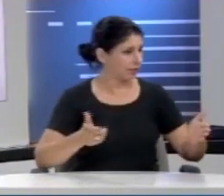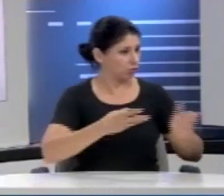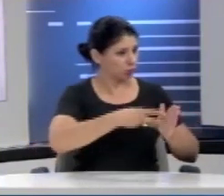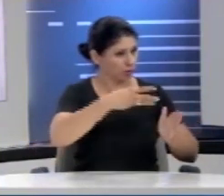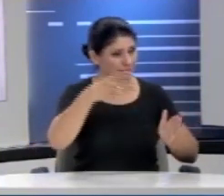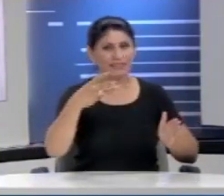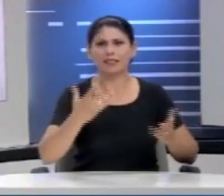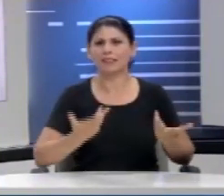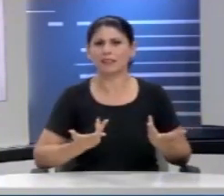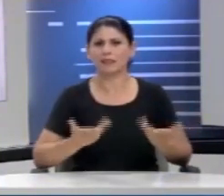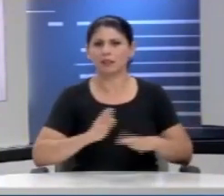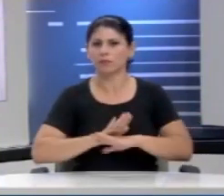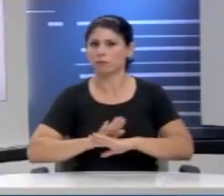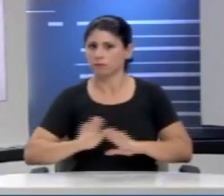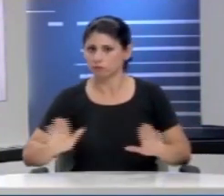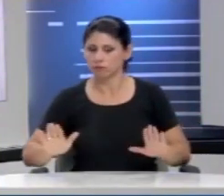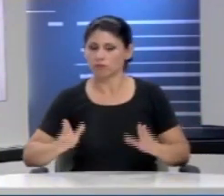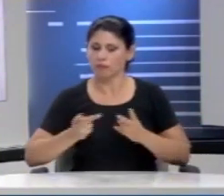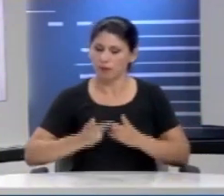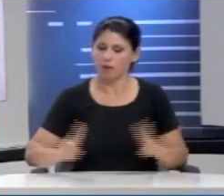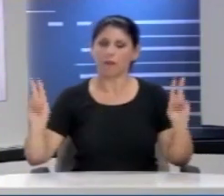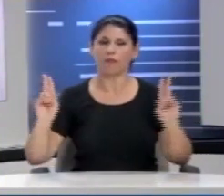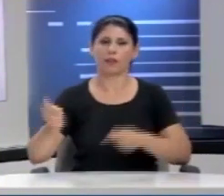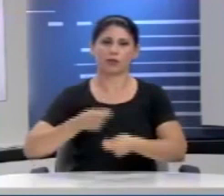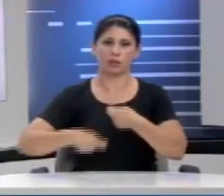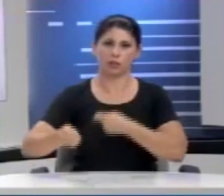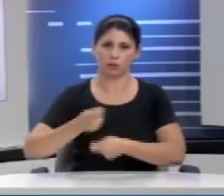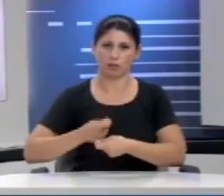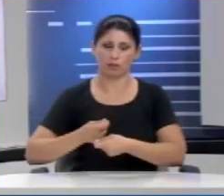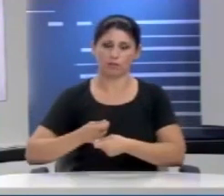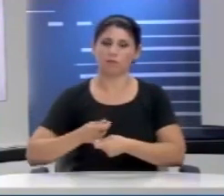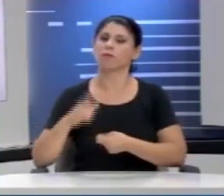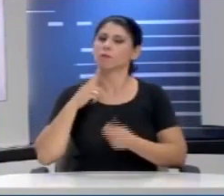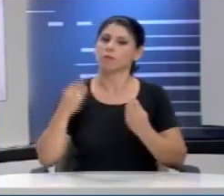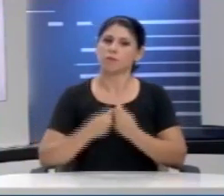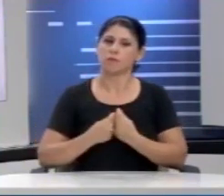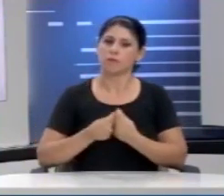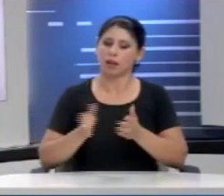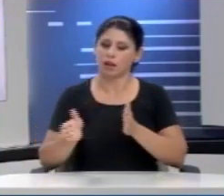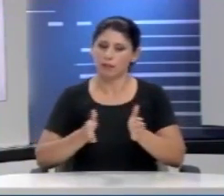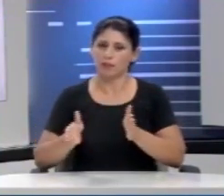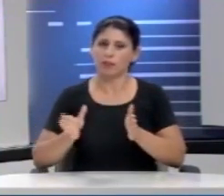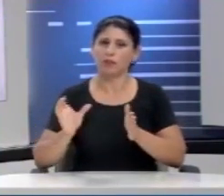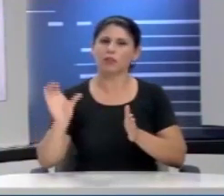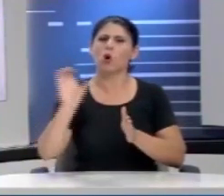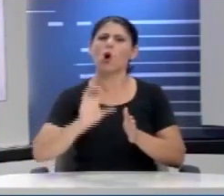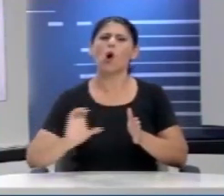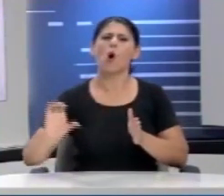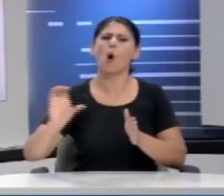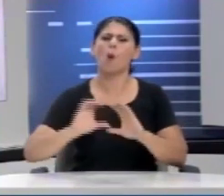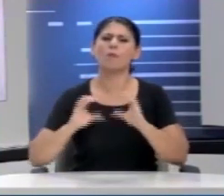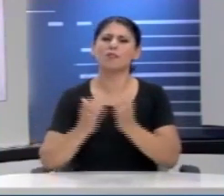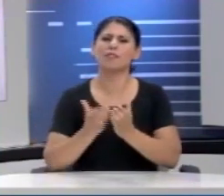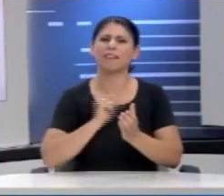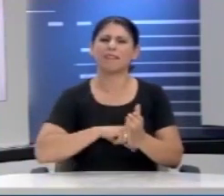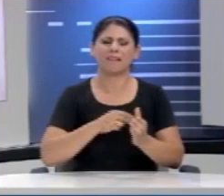ΣΥΡΙΖΑ είναι να ολοκληρωθεί η απελευθέρωση της αγοράς σύμφωνα με τις κατευθύνσεις και τις κομισιόν για να κερδίσουν